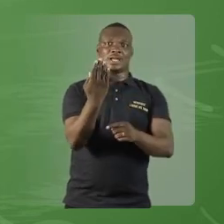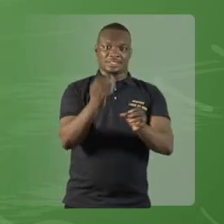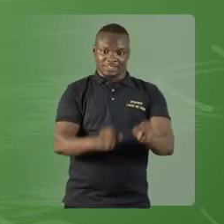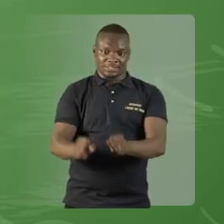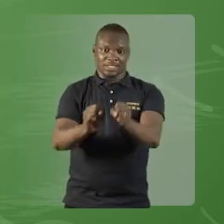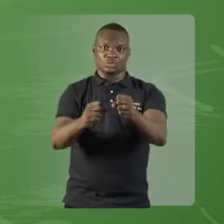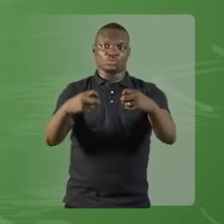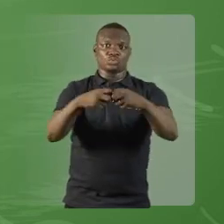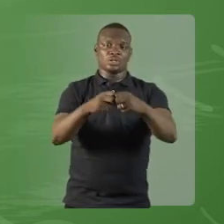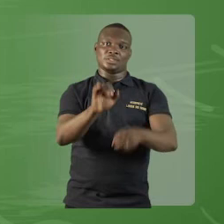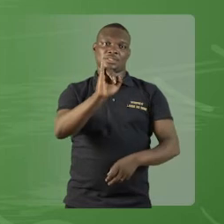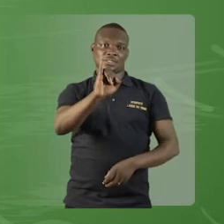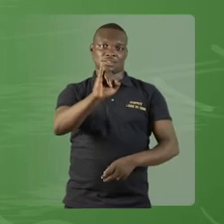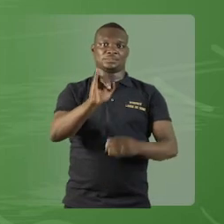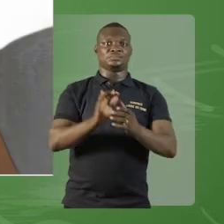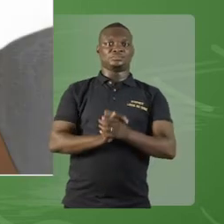La paume